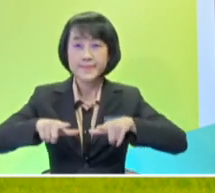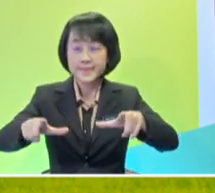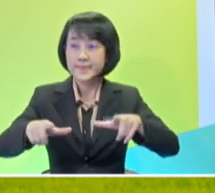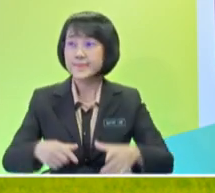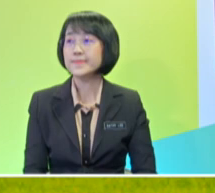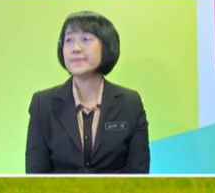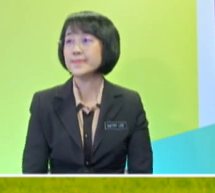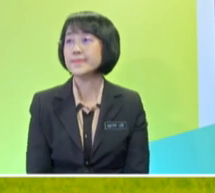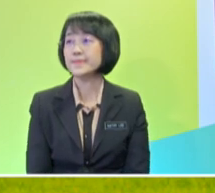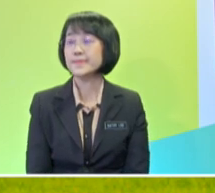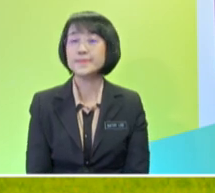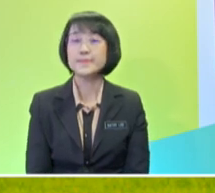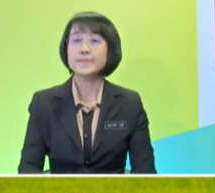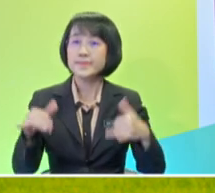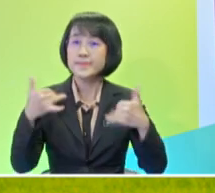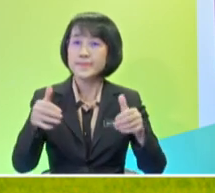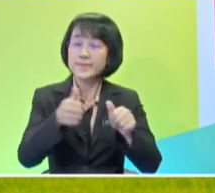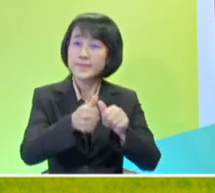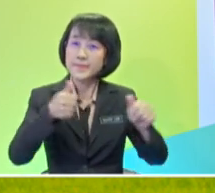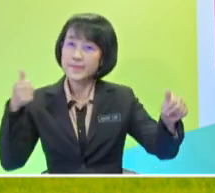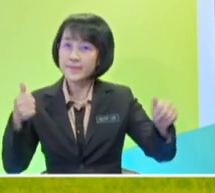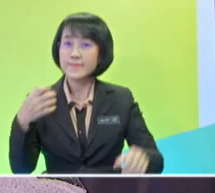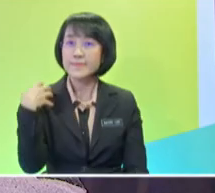elakan daripada Yoyo terjatuh sebenarnya